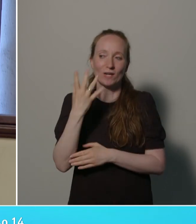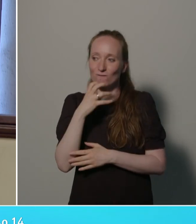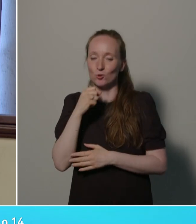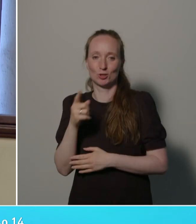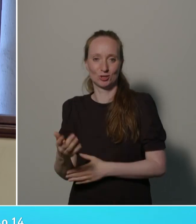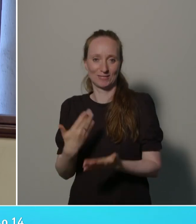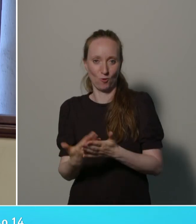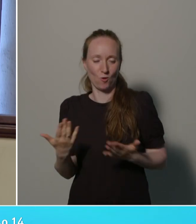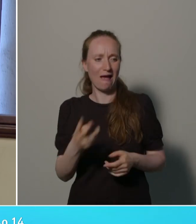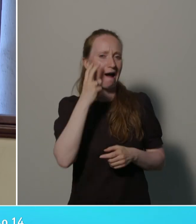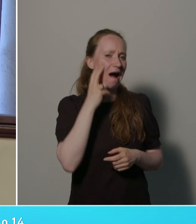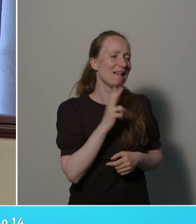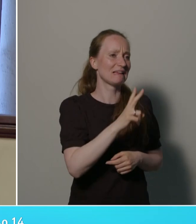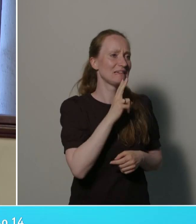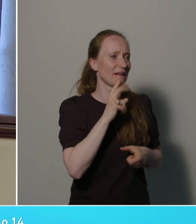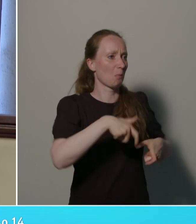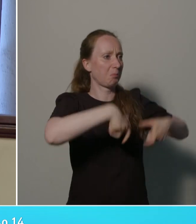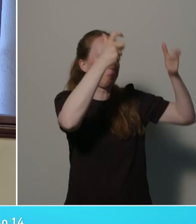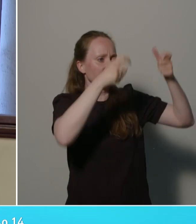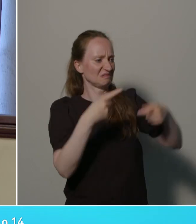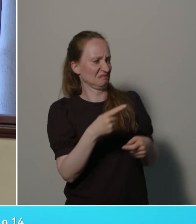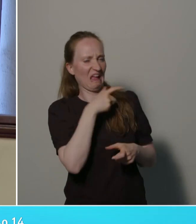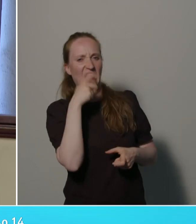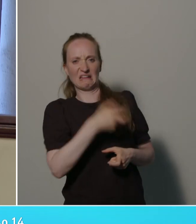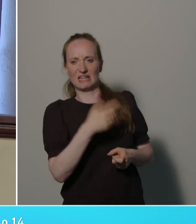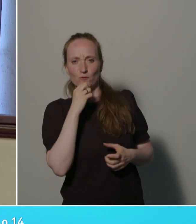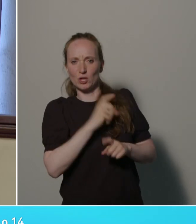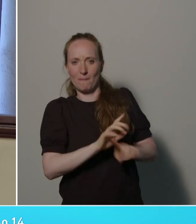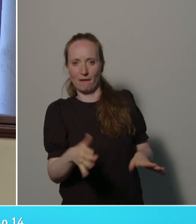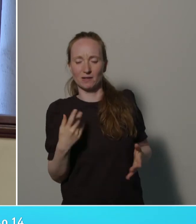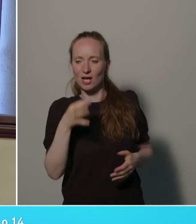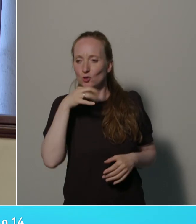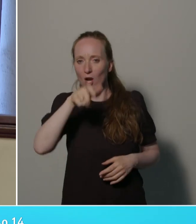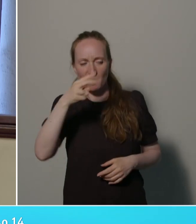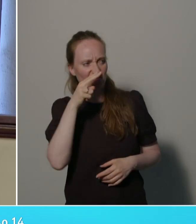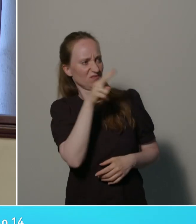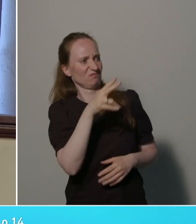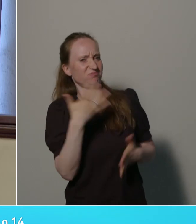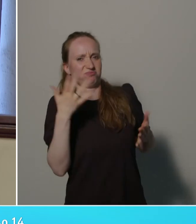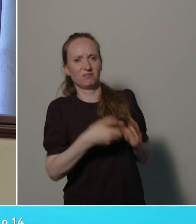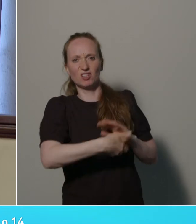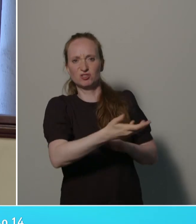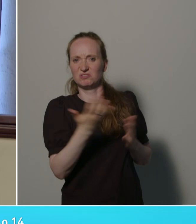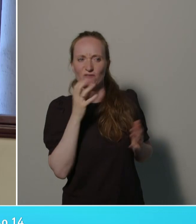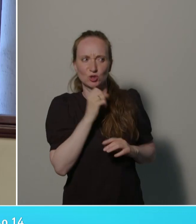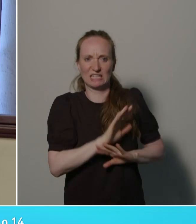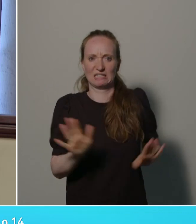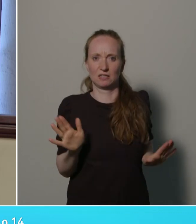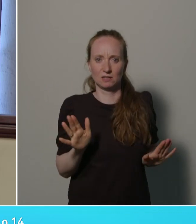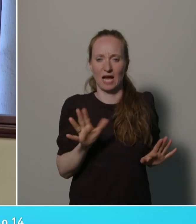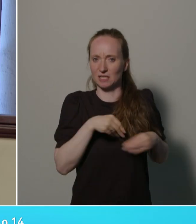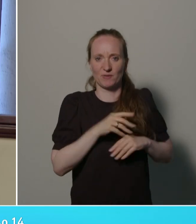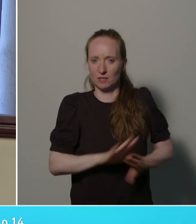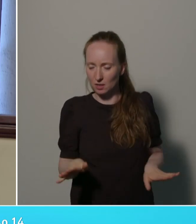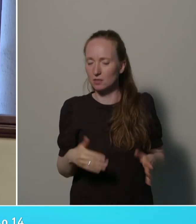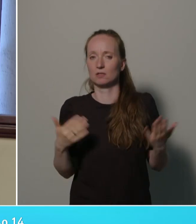dieser Stadt Jena ja auch schon erlebt. Nur in Lobeda konnten wir das aus verschiedensten Gründen nicht immer tun. Genauso mit den